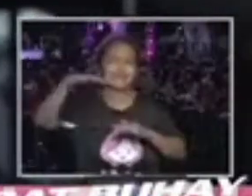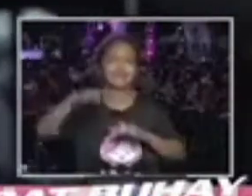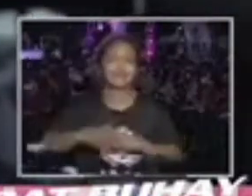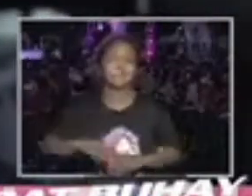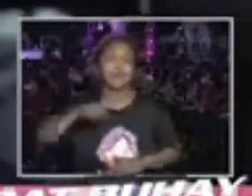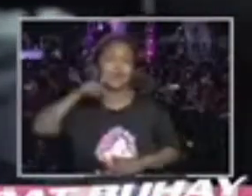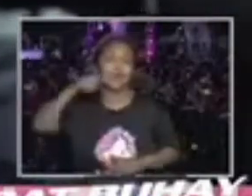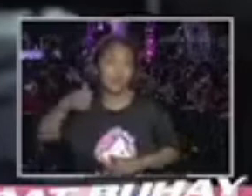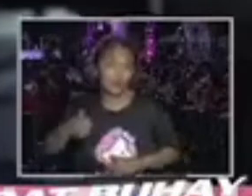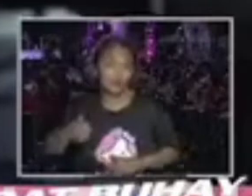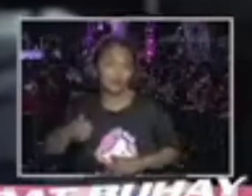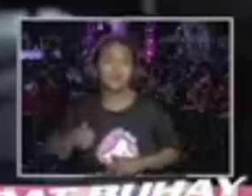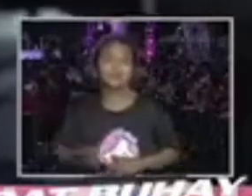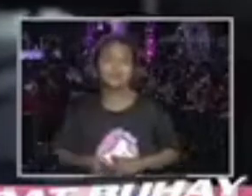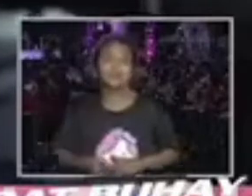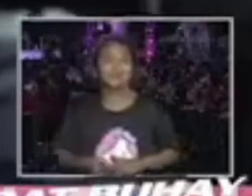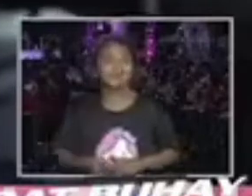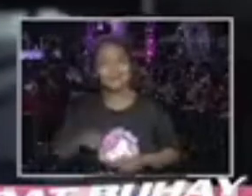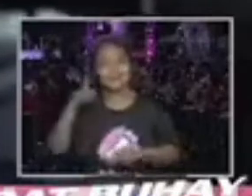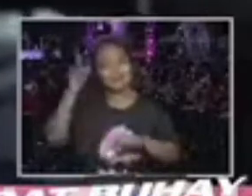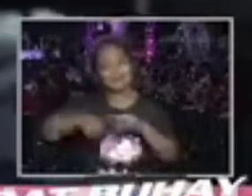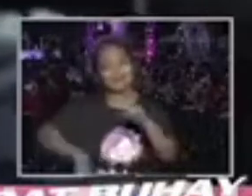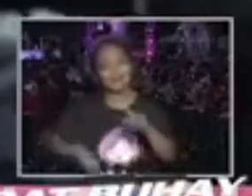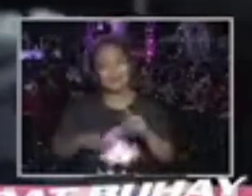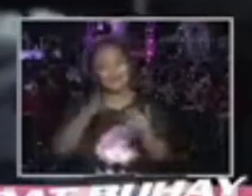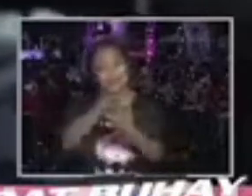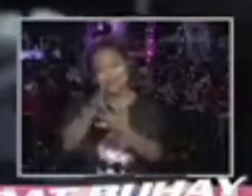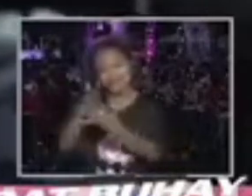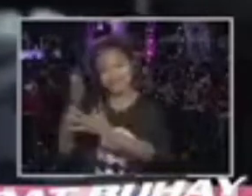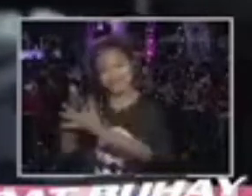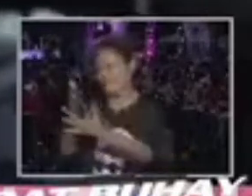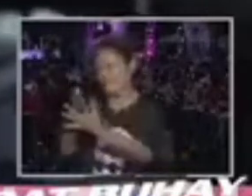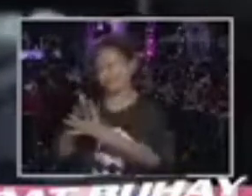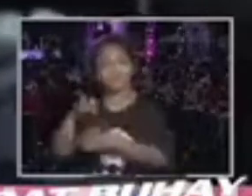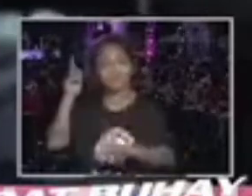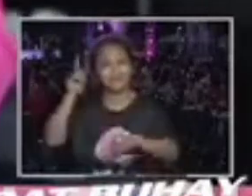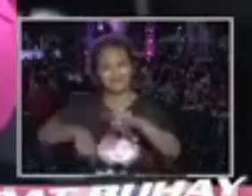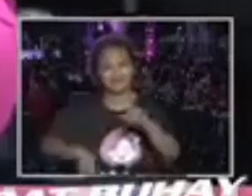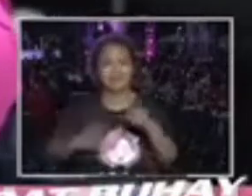Bukas, hindi na pwedeng mag-house to house.